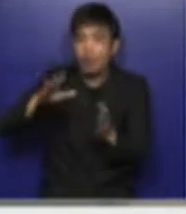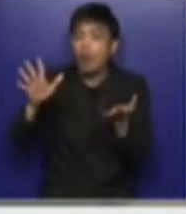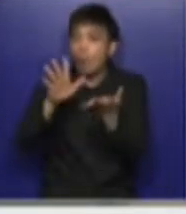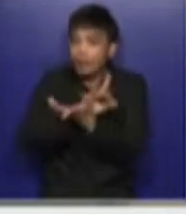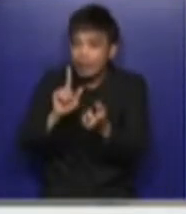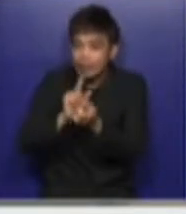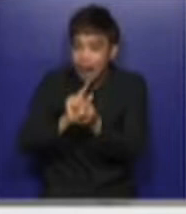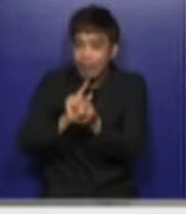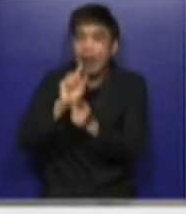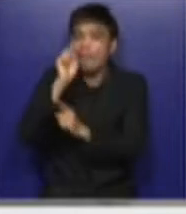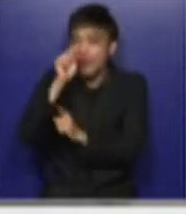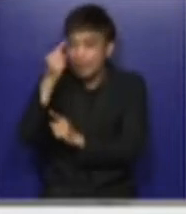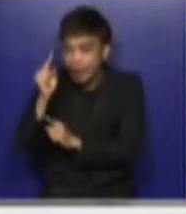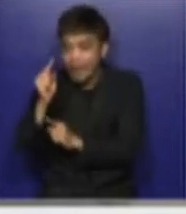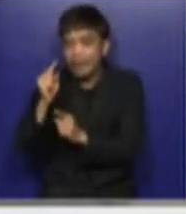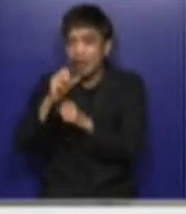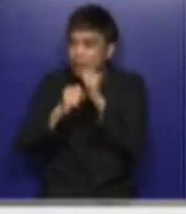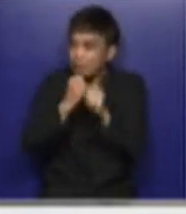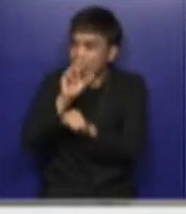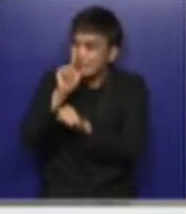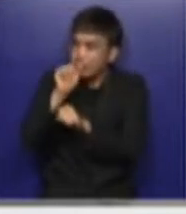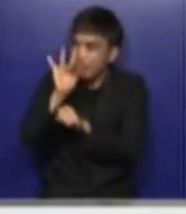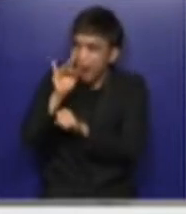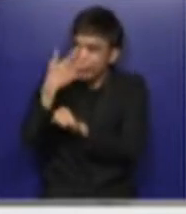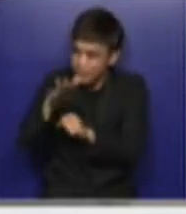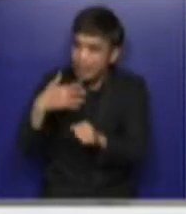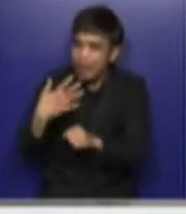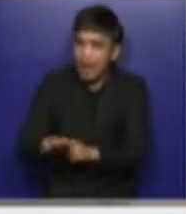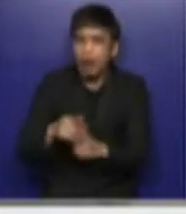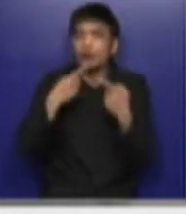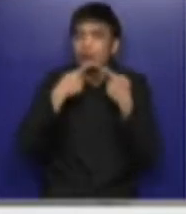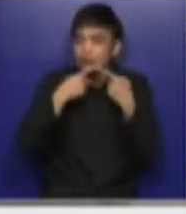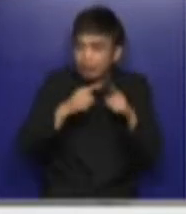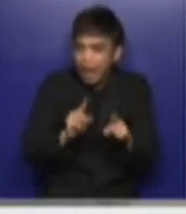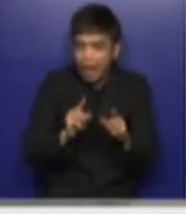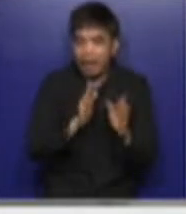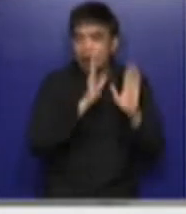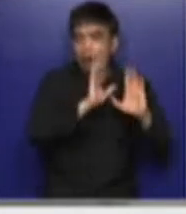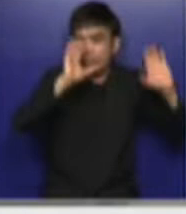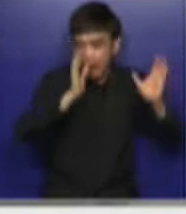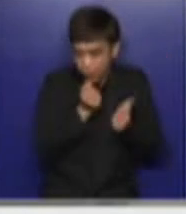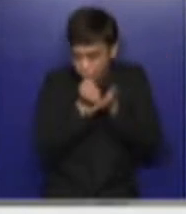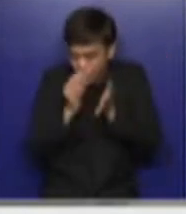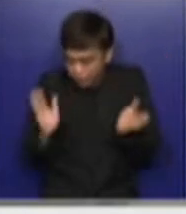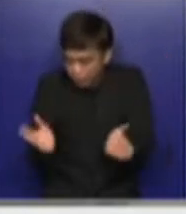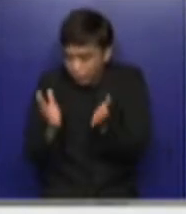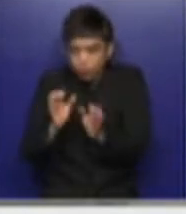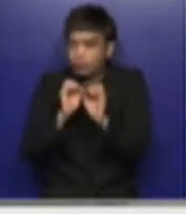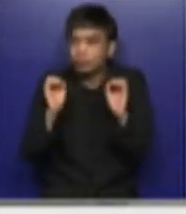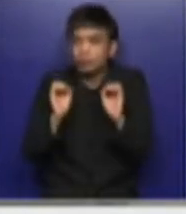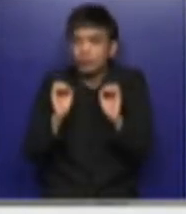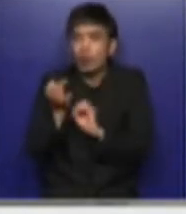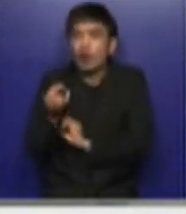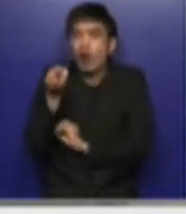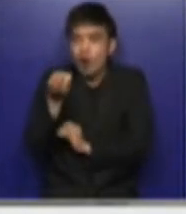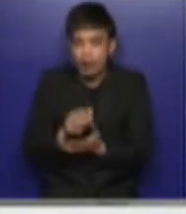าเกือบ20ปีแล้วแต่ศิลปะวัฒนธรรมร่วมสมัยหลายๆอย่างก็ไม่ได้รับการสนับสนุนจากภาครัฐเท่าไหร่นักนะคะกระทรวงวัฒนธรรม